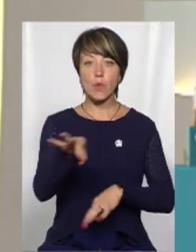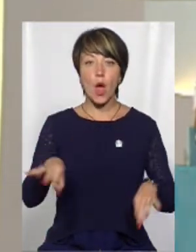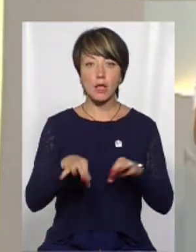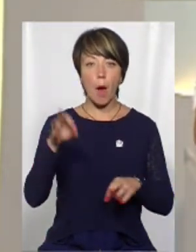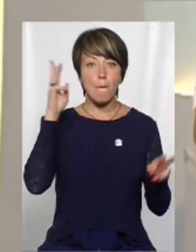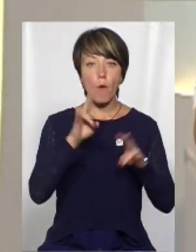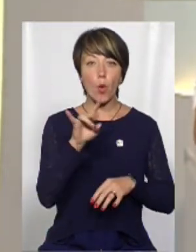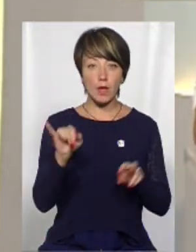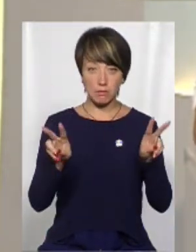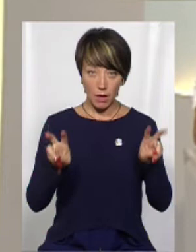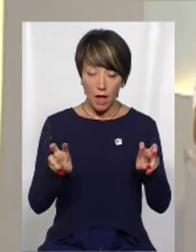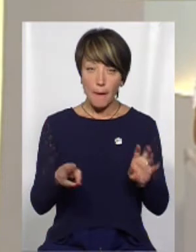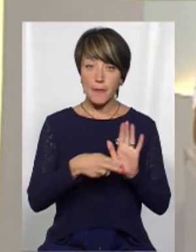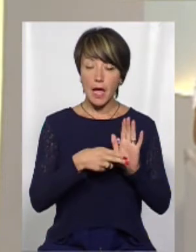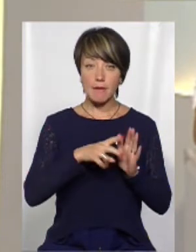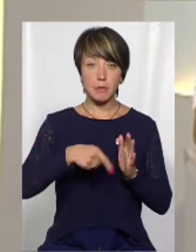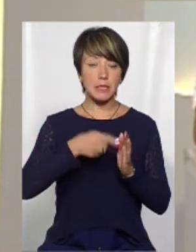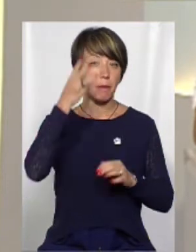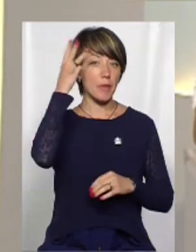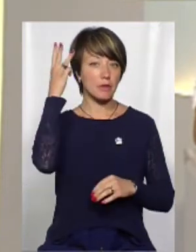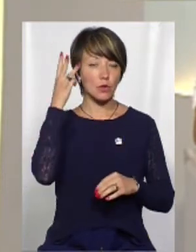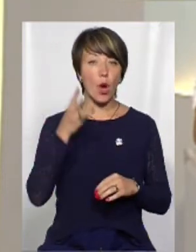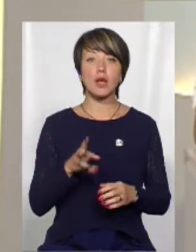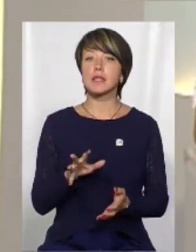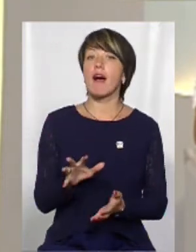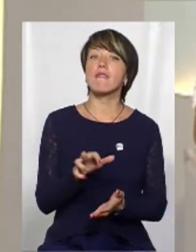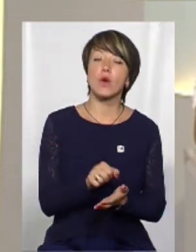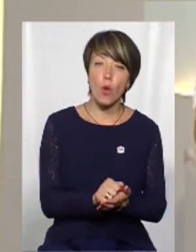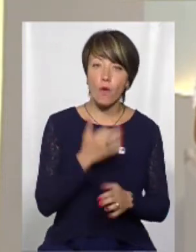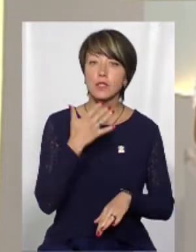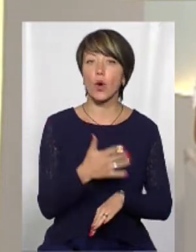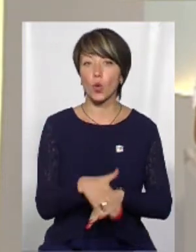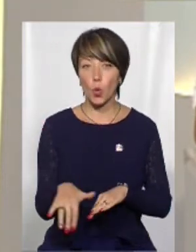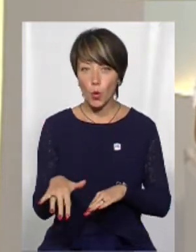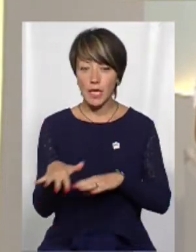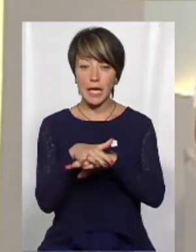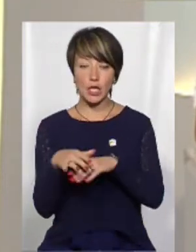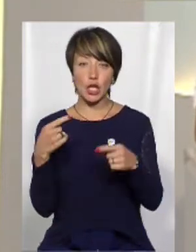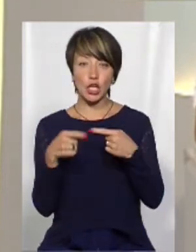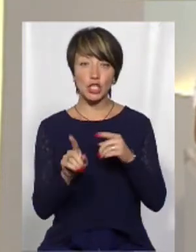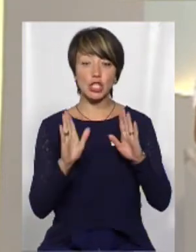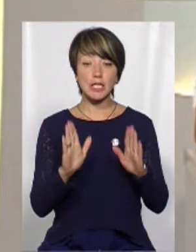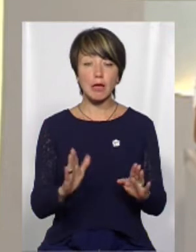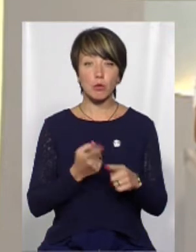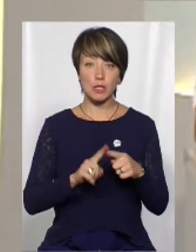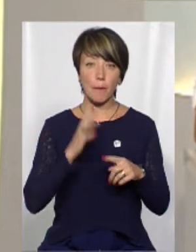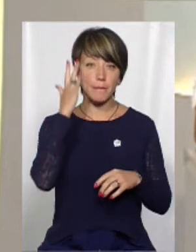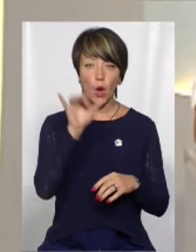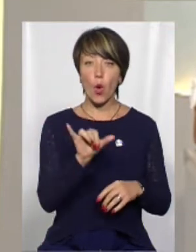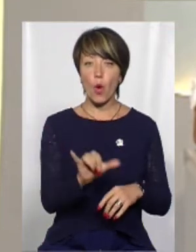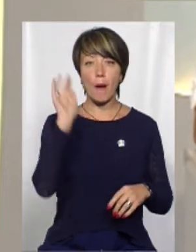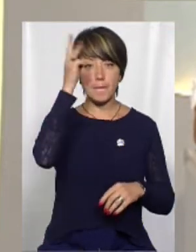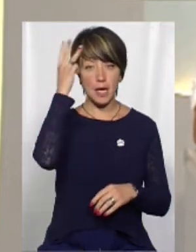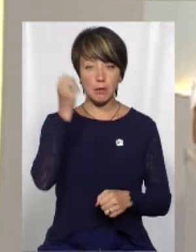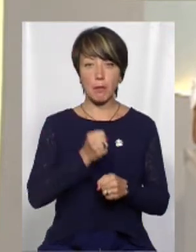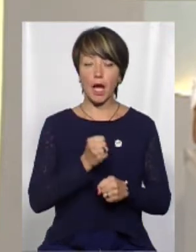«Модні». Поки одні із брендів міста Хмельницького завойовують закордонний ринок, а інші тільки про це мріють, у